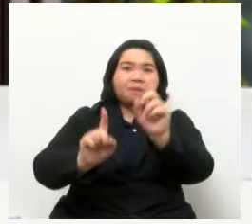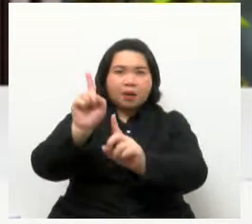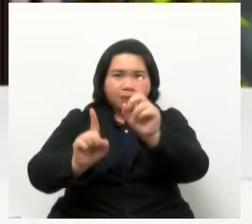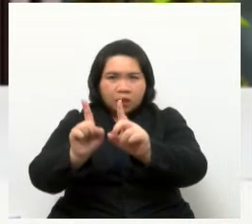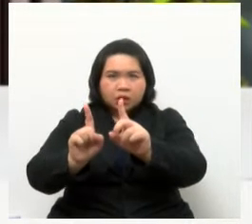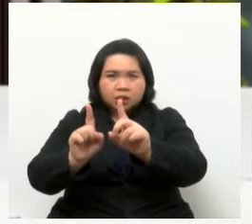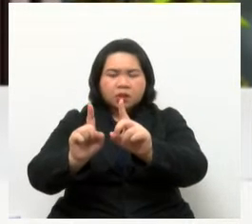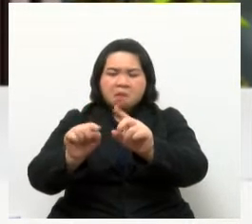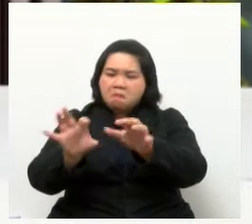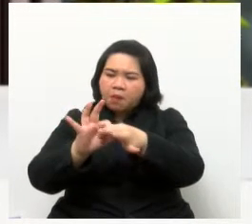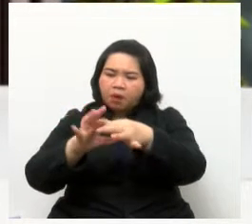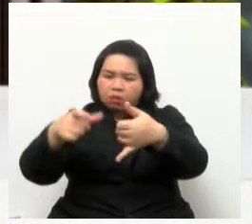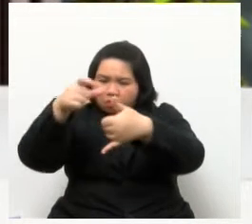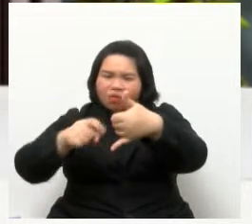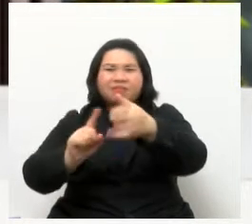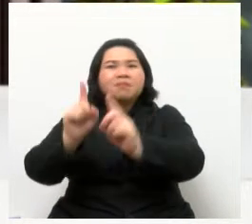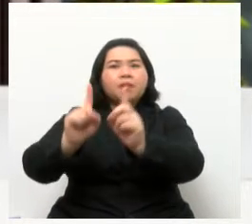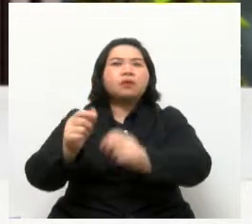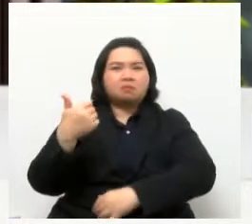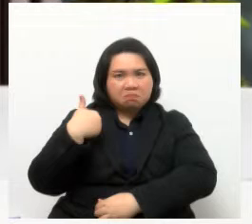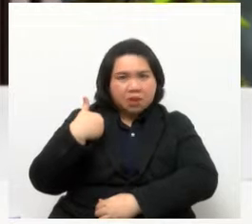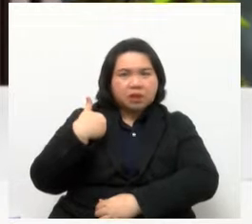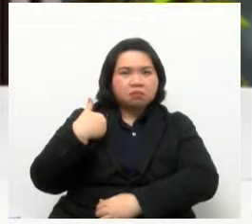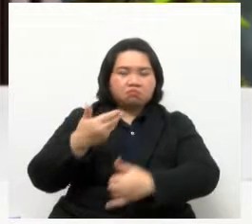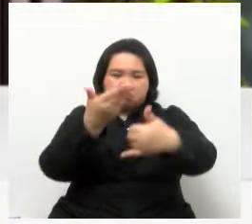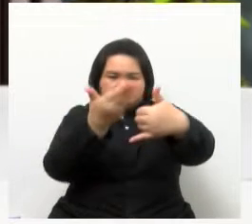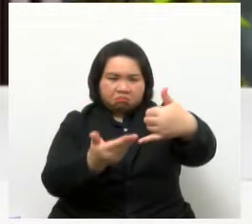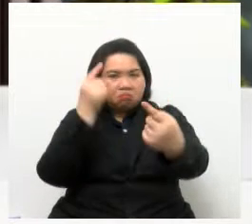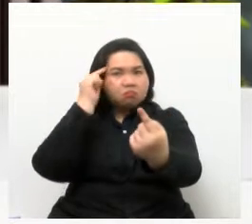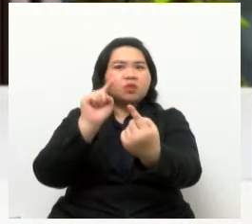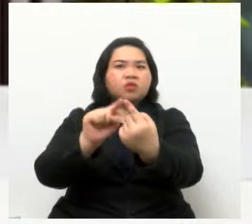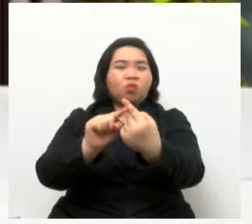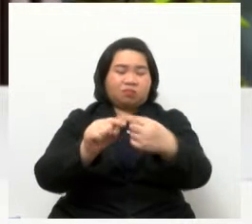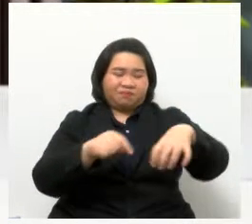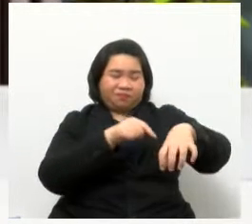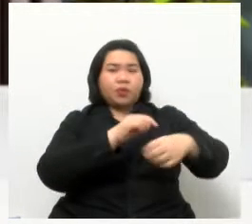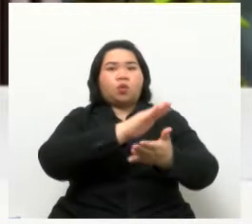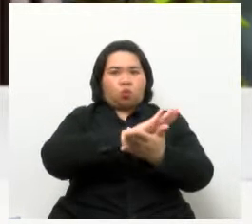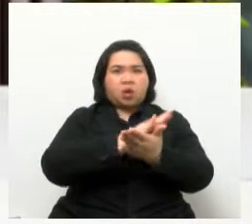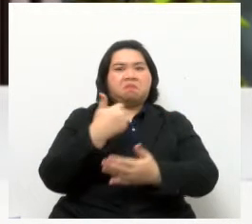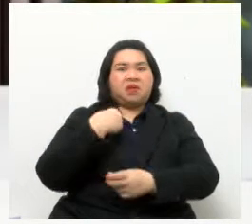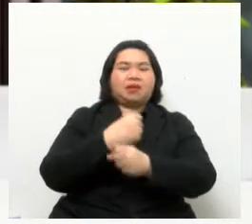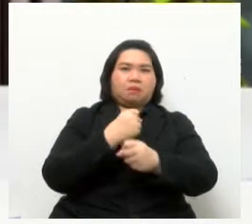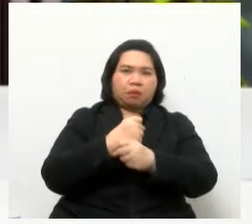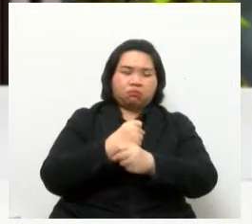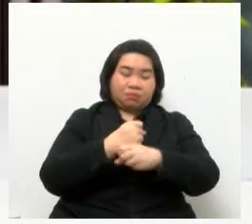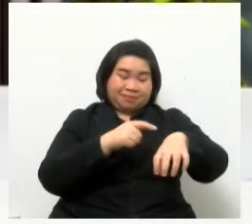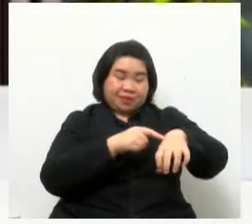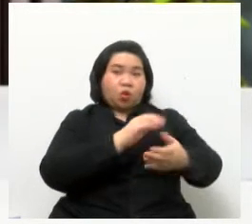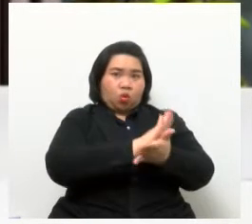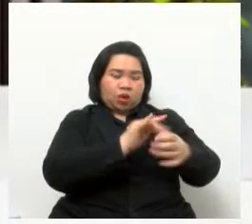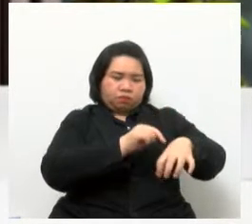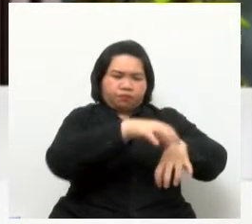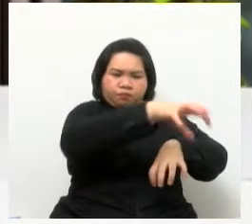นะสำคัญของผู้เรียนและคุณลักษณะอันพึงประสงค์ซึ่งโรงเรียนวัดเบญญพาสยังได้บูรณาการแหล่งเรียนรู้เป็นห้